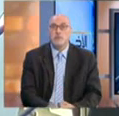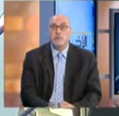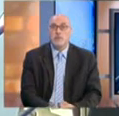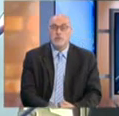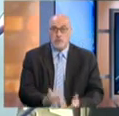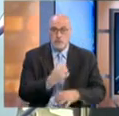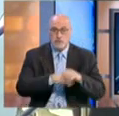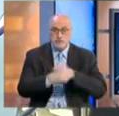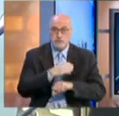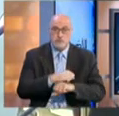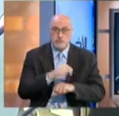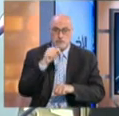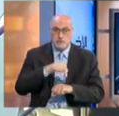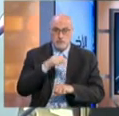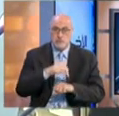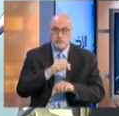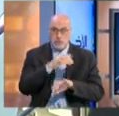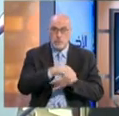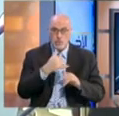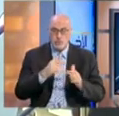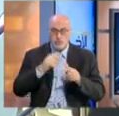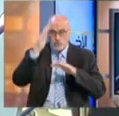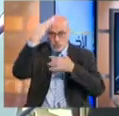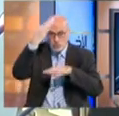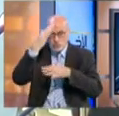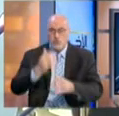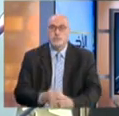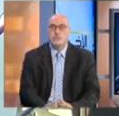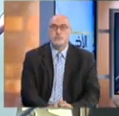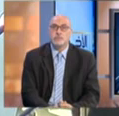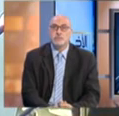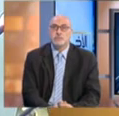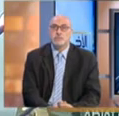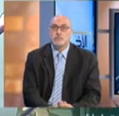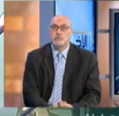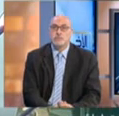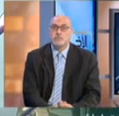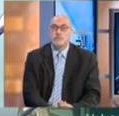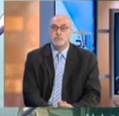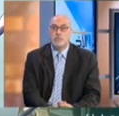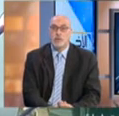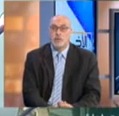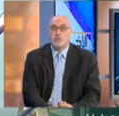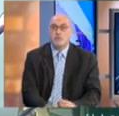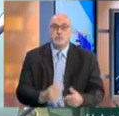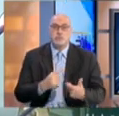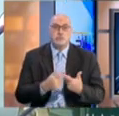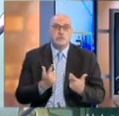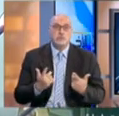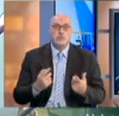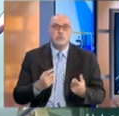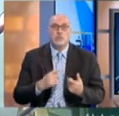الناشطة داخل وخارج البلاد، وأسقطت القناع عن